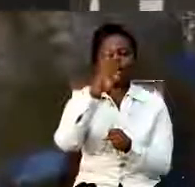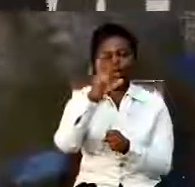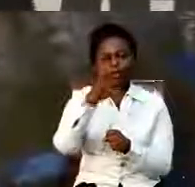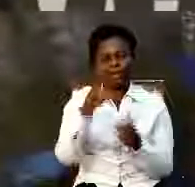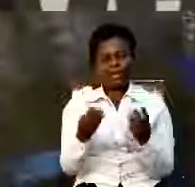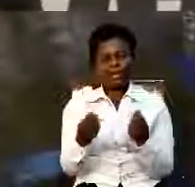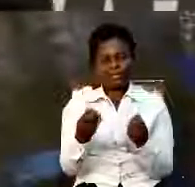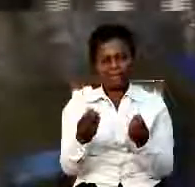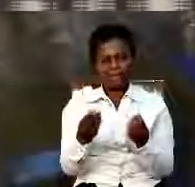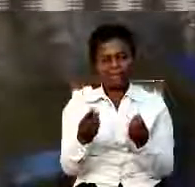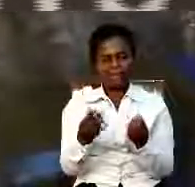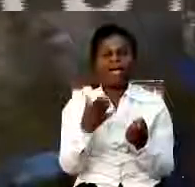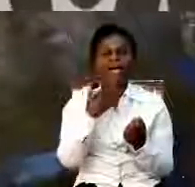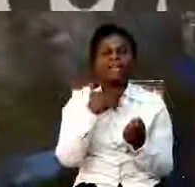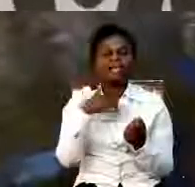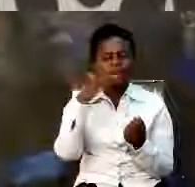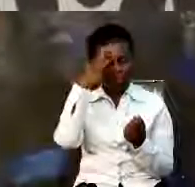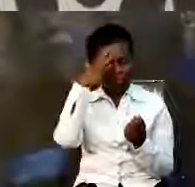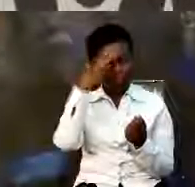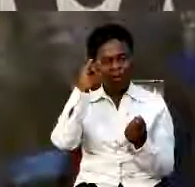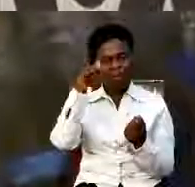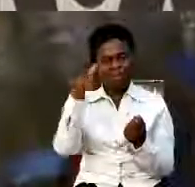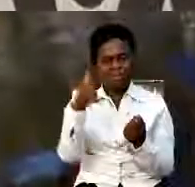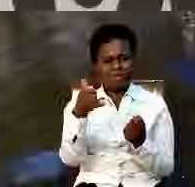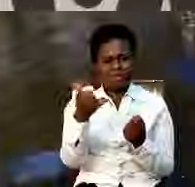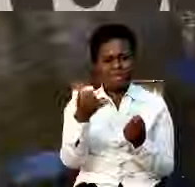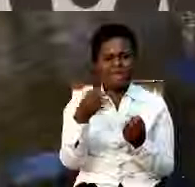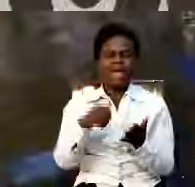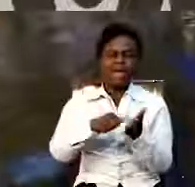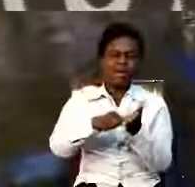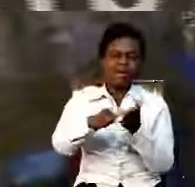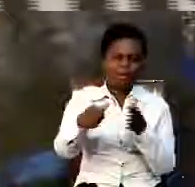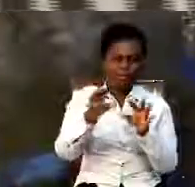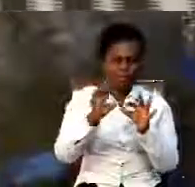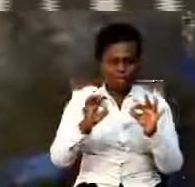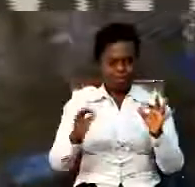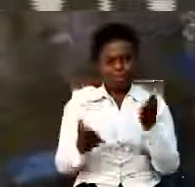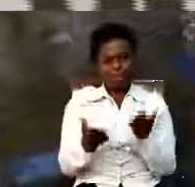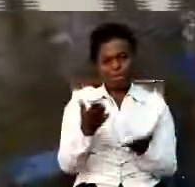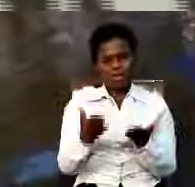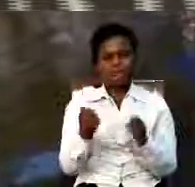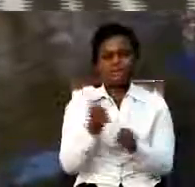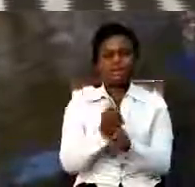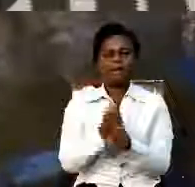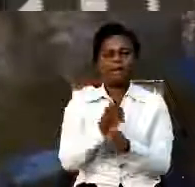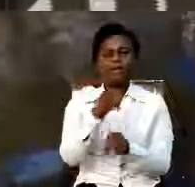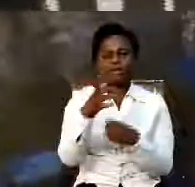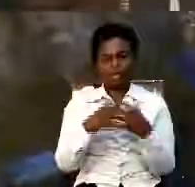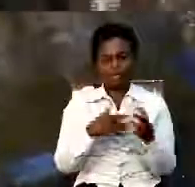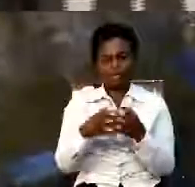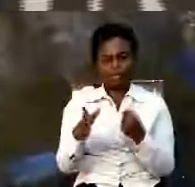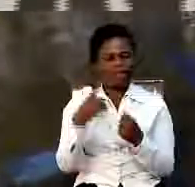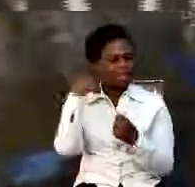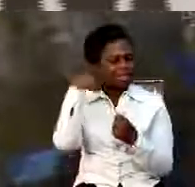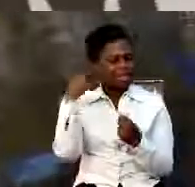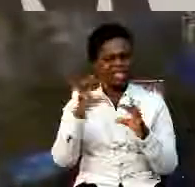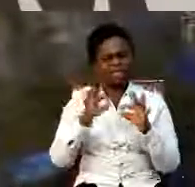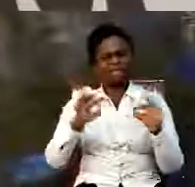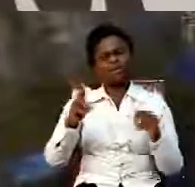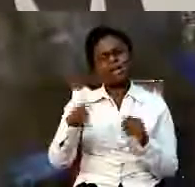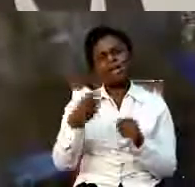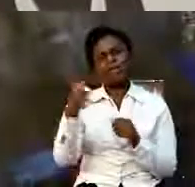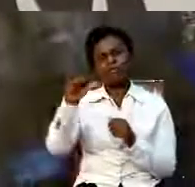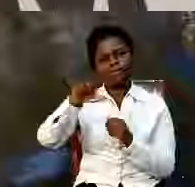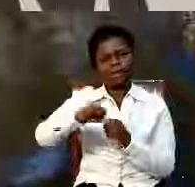rahisi? Anayetaka kujua kwamba je, anakulipa vizuri kulingana na kazi unayoifanya? Utajisikia vizuri au utajisikia